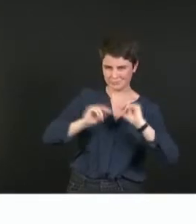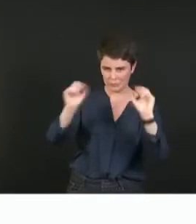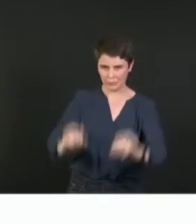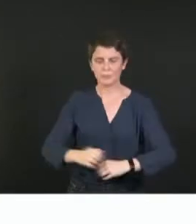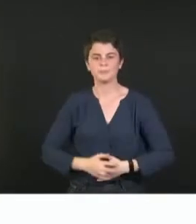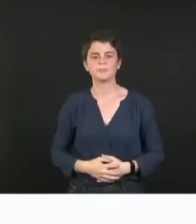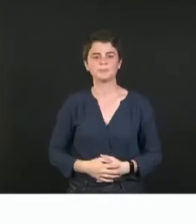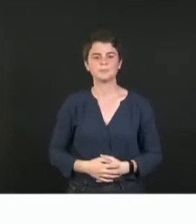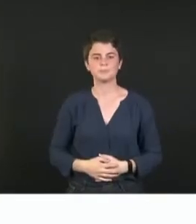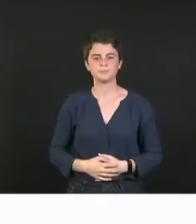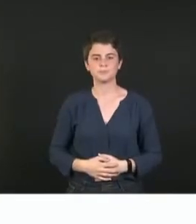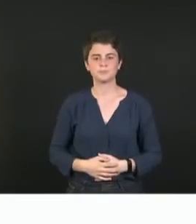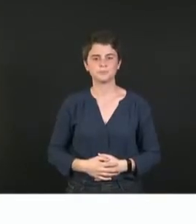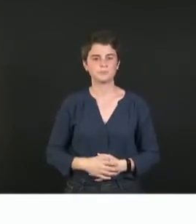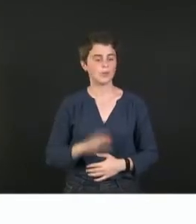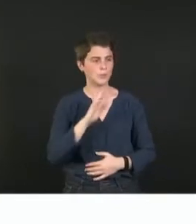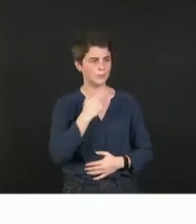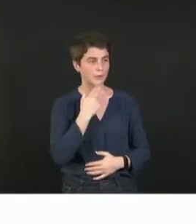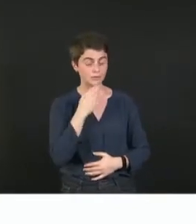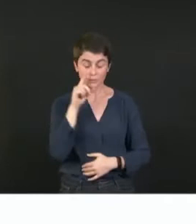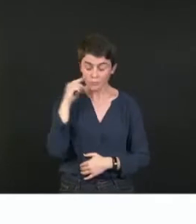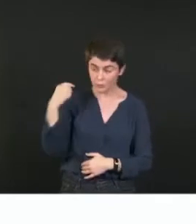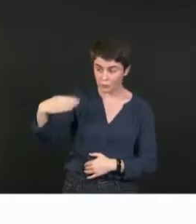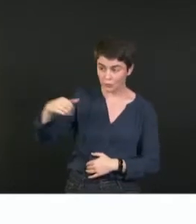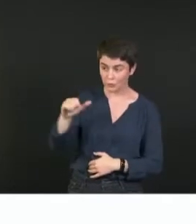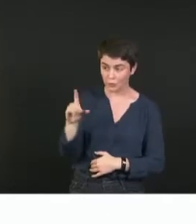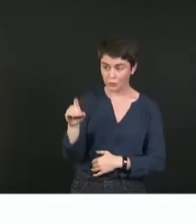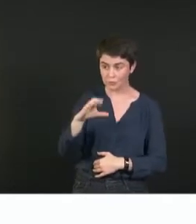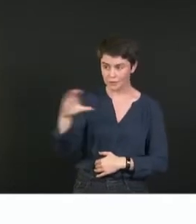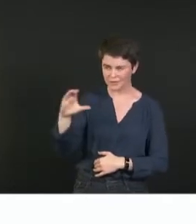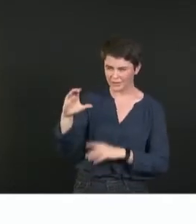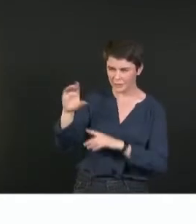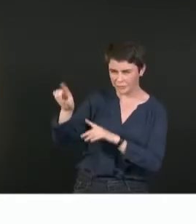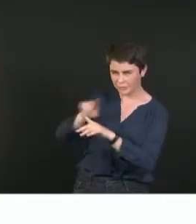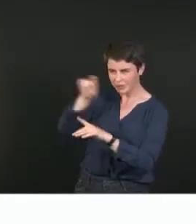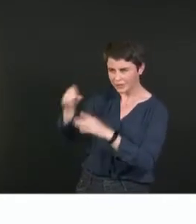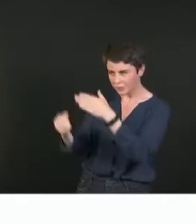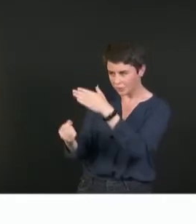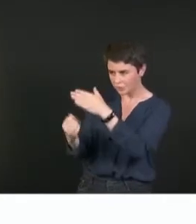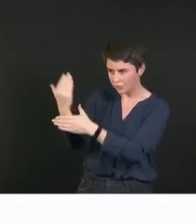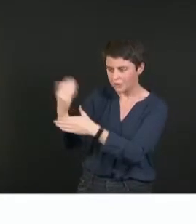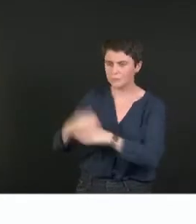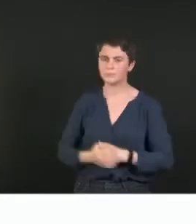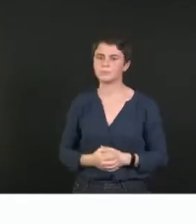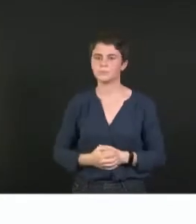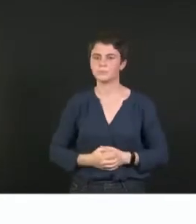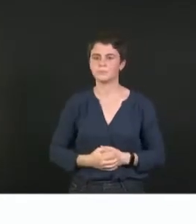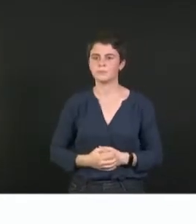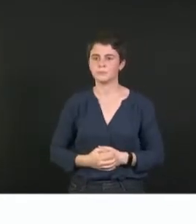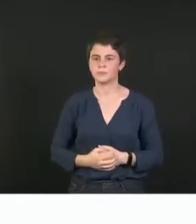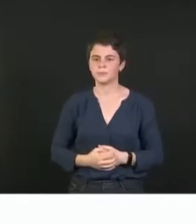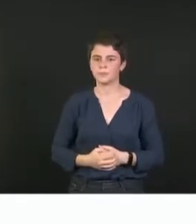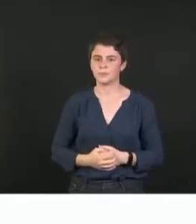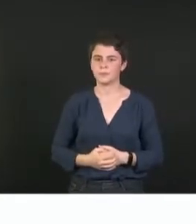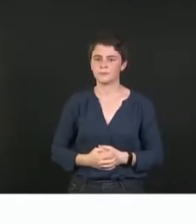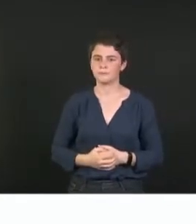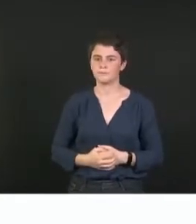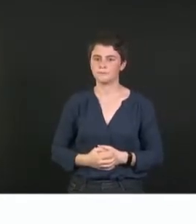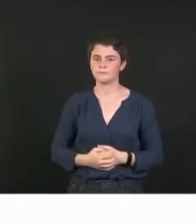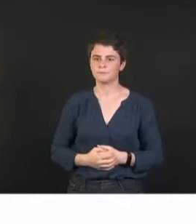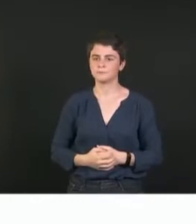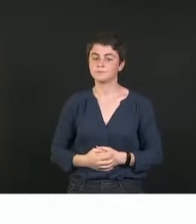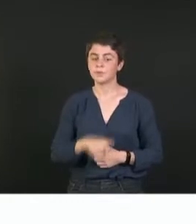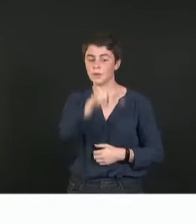Parfait. Alors Philippe Madec, je reviens vers vous pour cette nouvelle question. Pour interroger la responsabilité